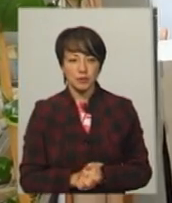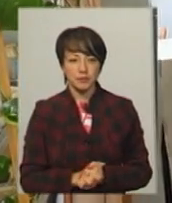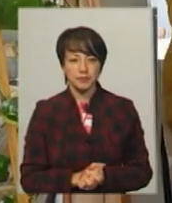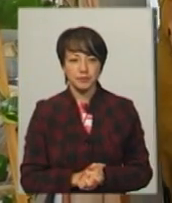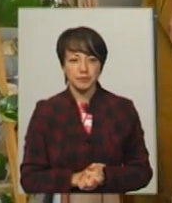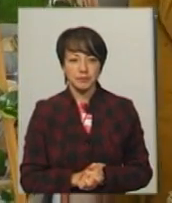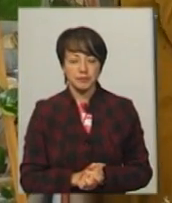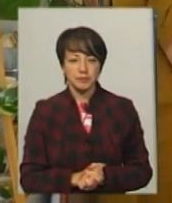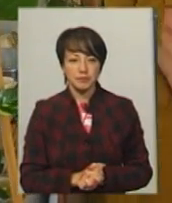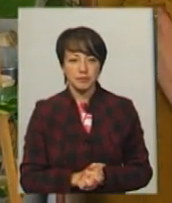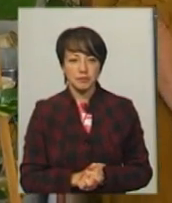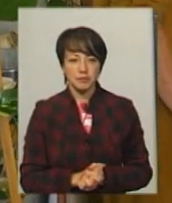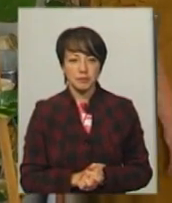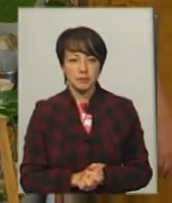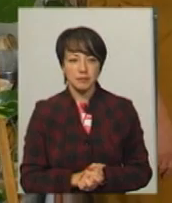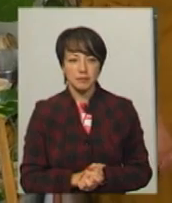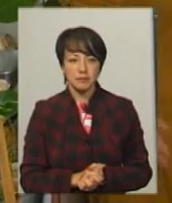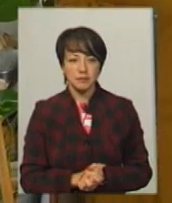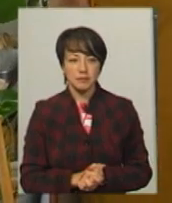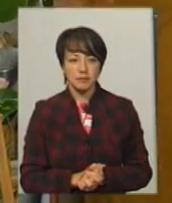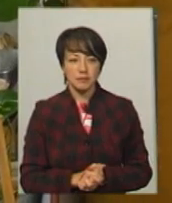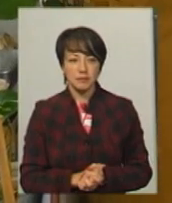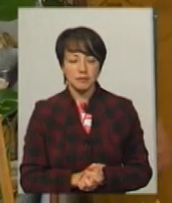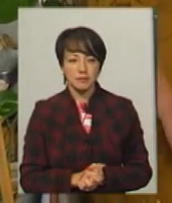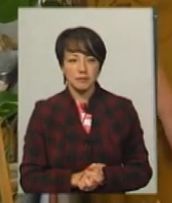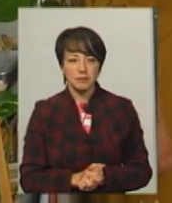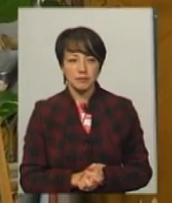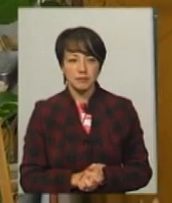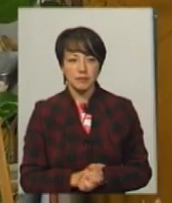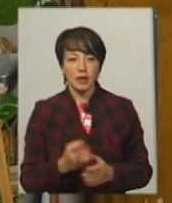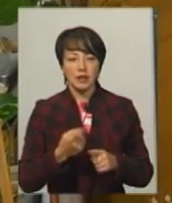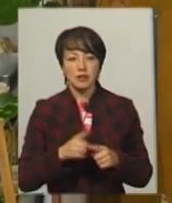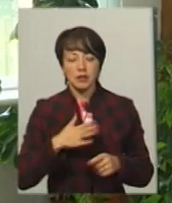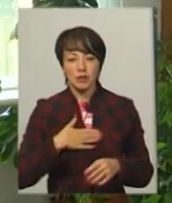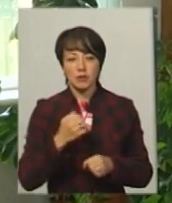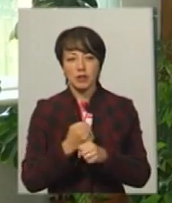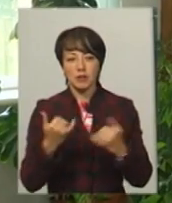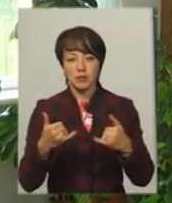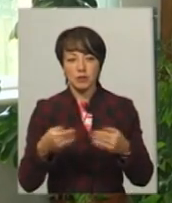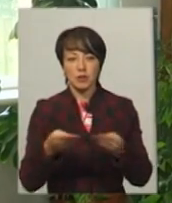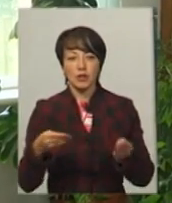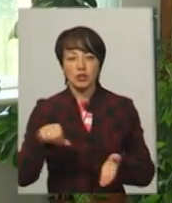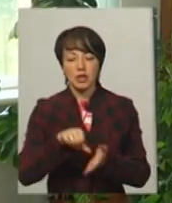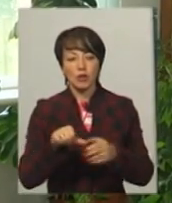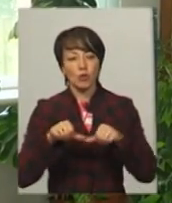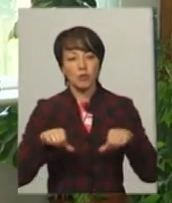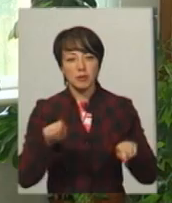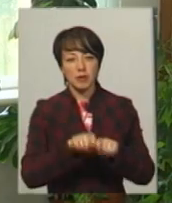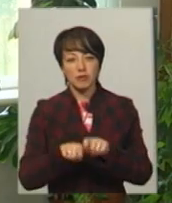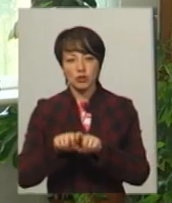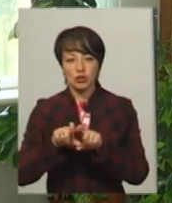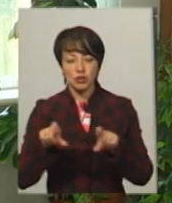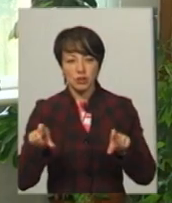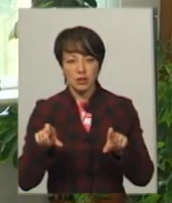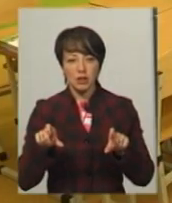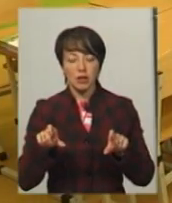Витяжна шафа працююча, тут можна сушити хімічний посуд. Членкиня комісії перевірки шкіл Ірина